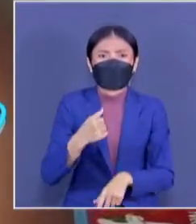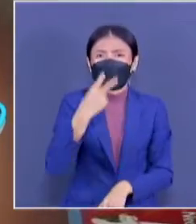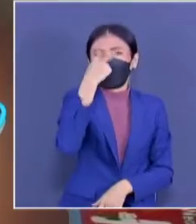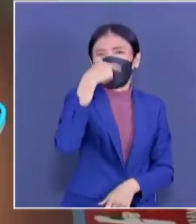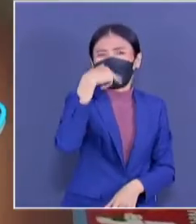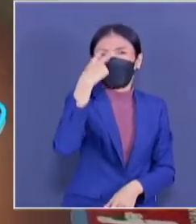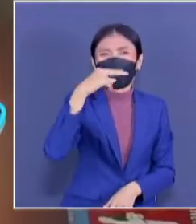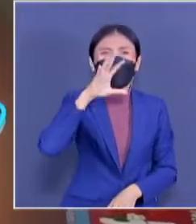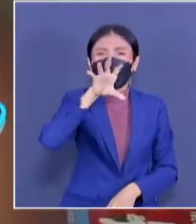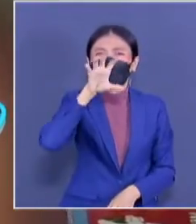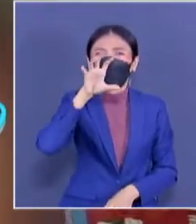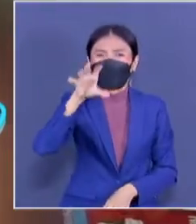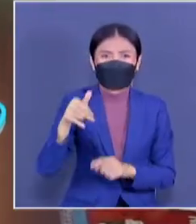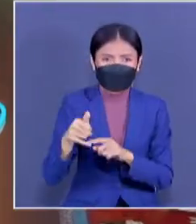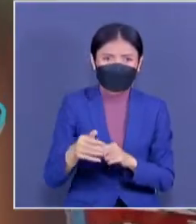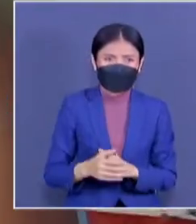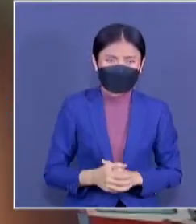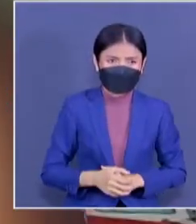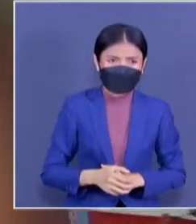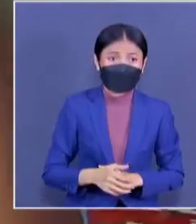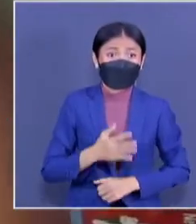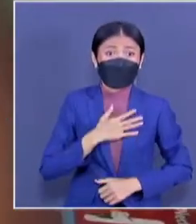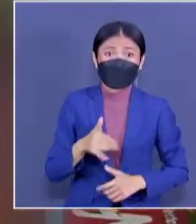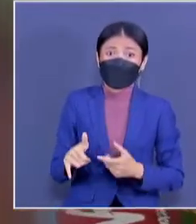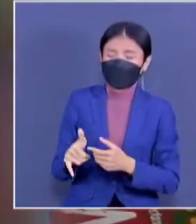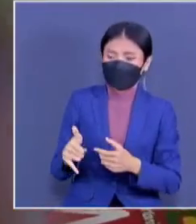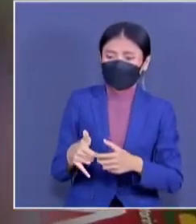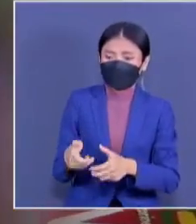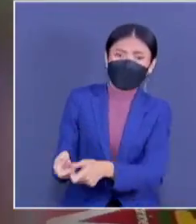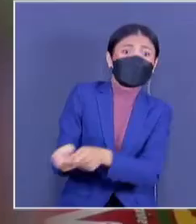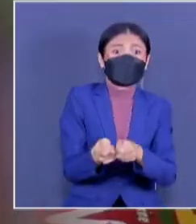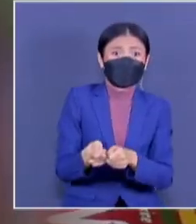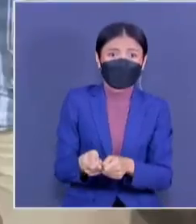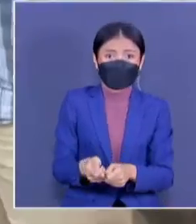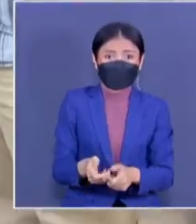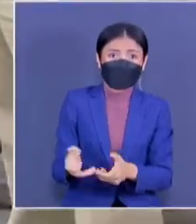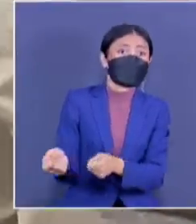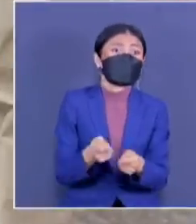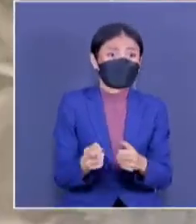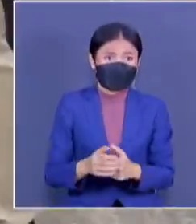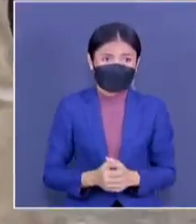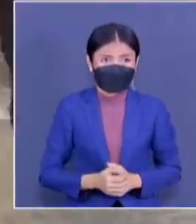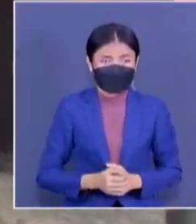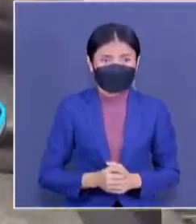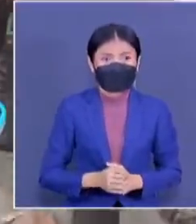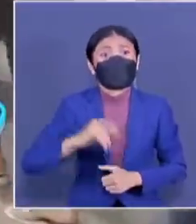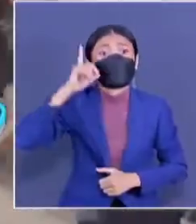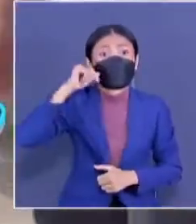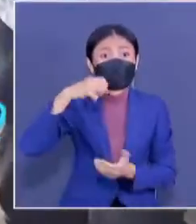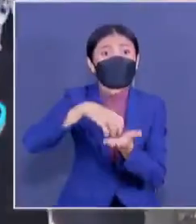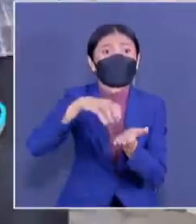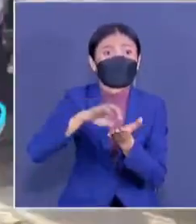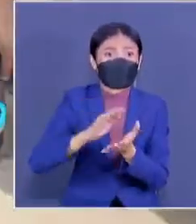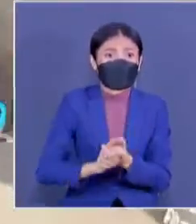ังบอกว่าลูกวันนี้ ลูกเ ย่อเฉยแค่ดึงแขนลูกเข้าบ้านเนี่ยแต่ลูกไม่ซ้อมเข้า คุณผู้ชมเนี่ยคือเสียงของคนเป็น